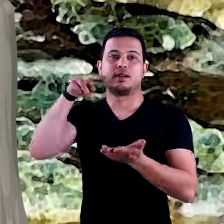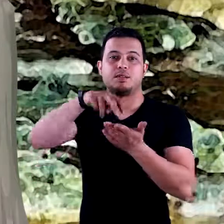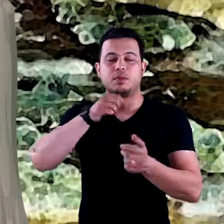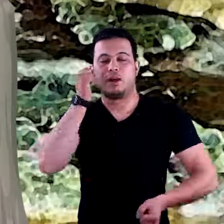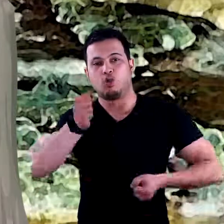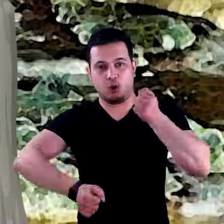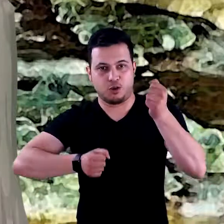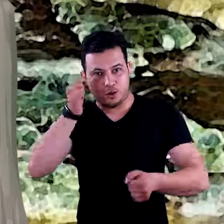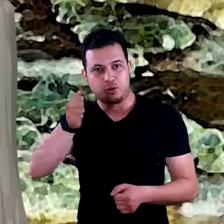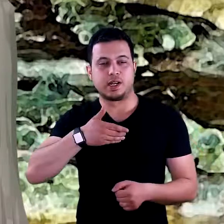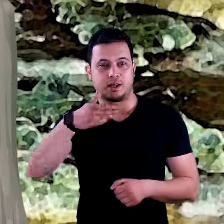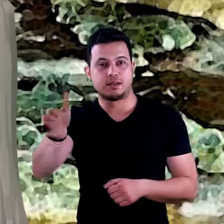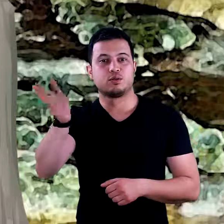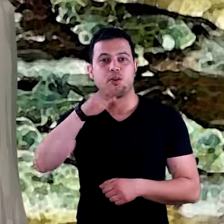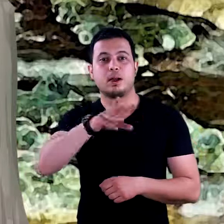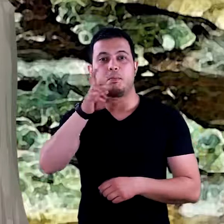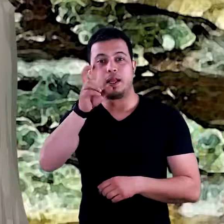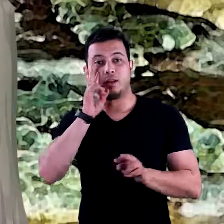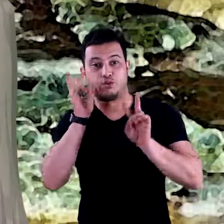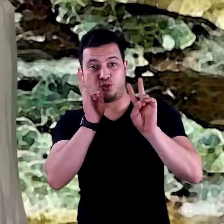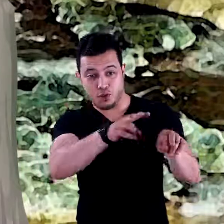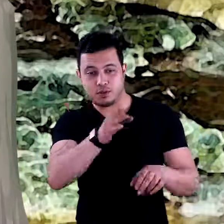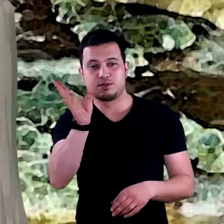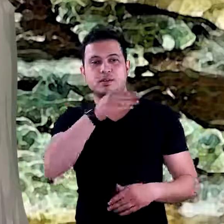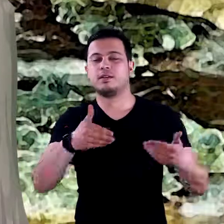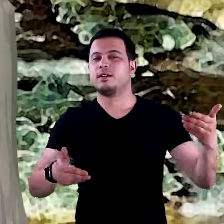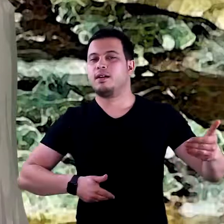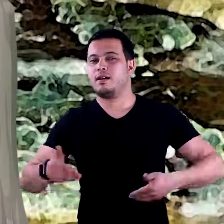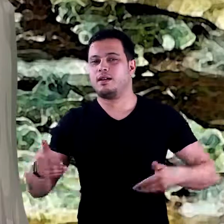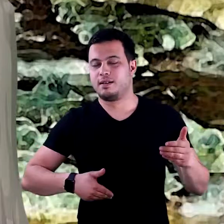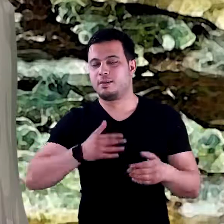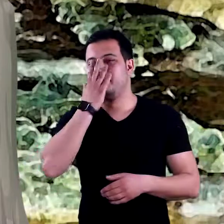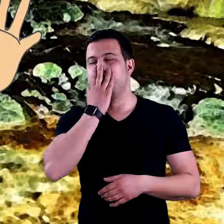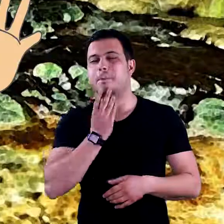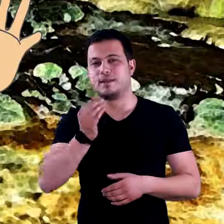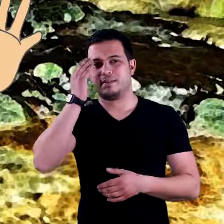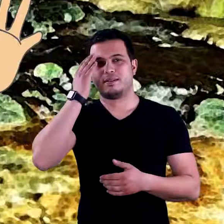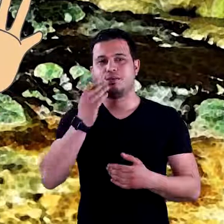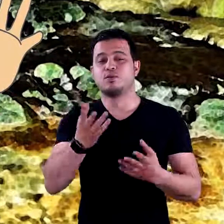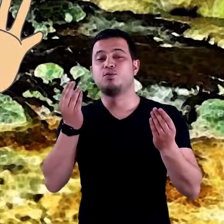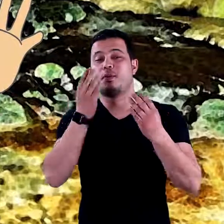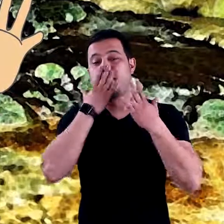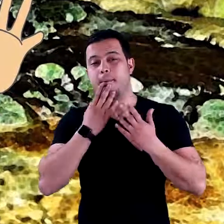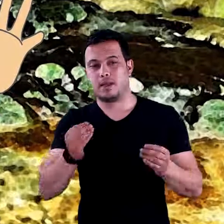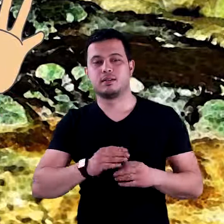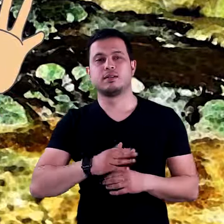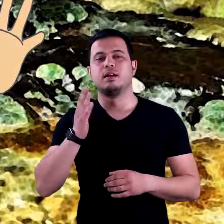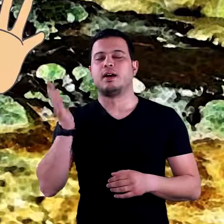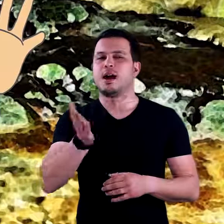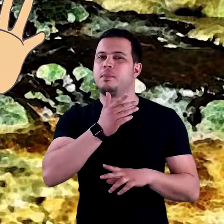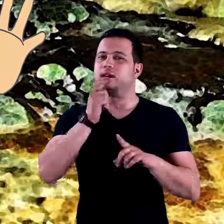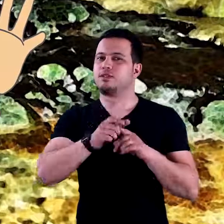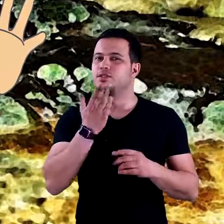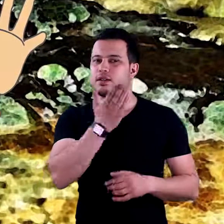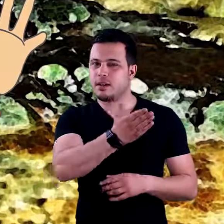başladı. Pınar'sa olanlara gülmekten neredeyse bayılacaktı. Eh be Çınar, amma da